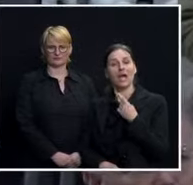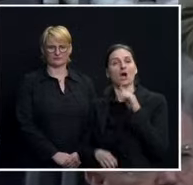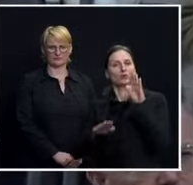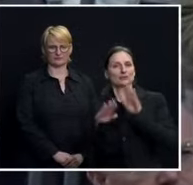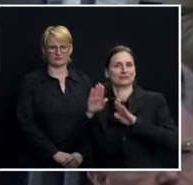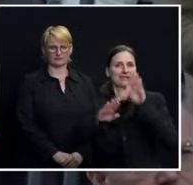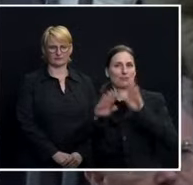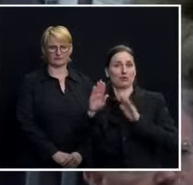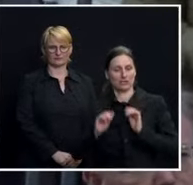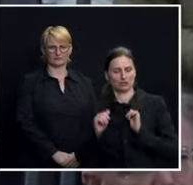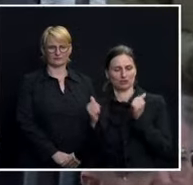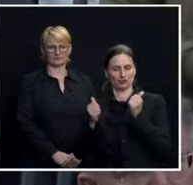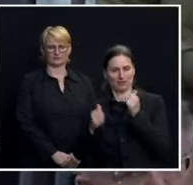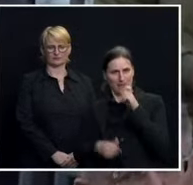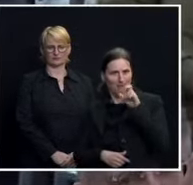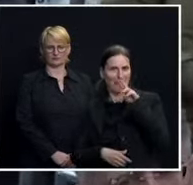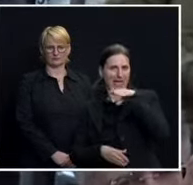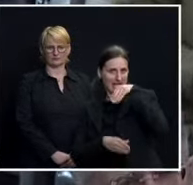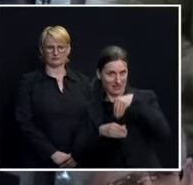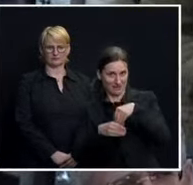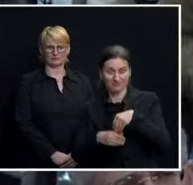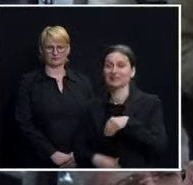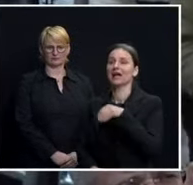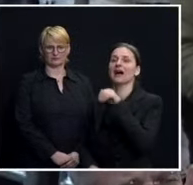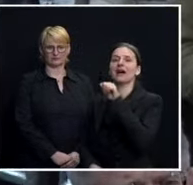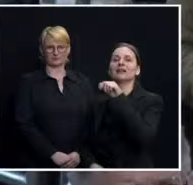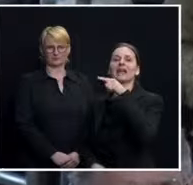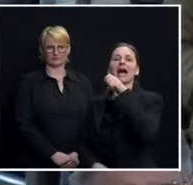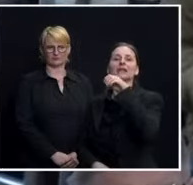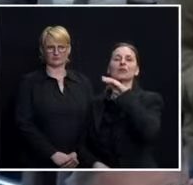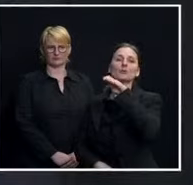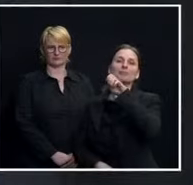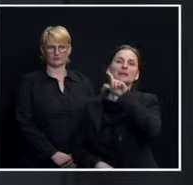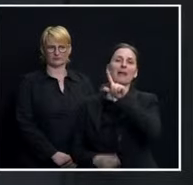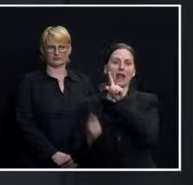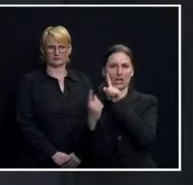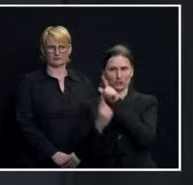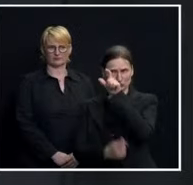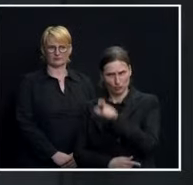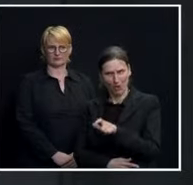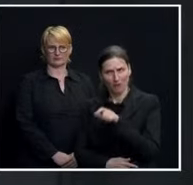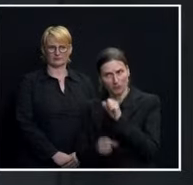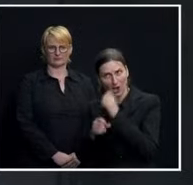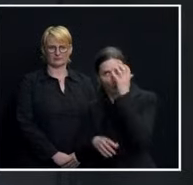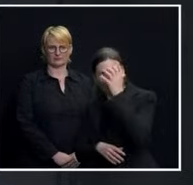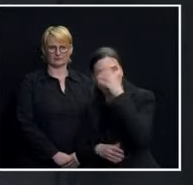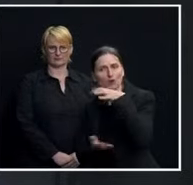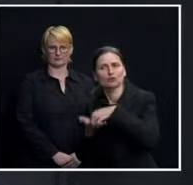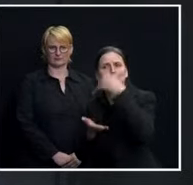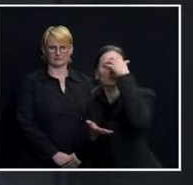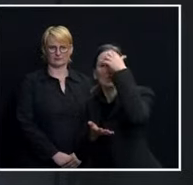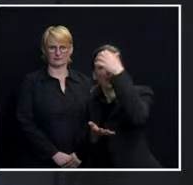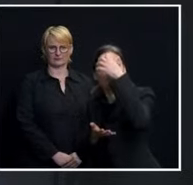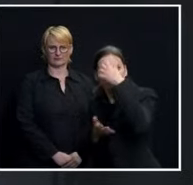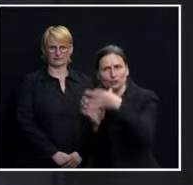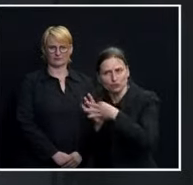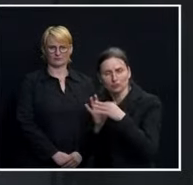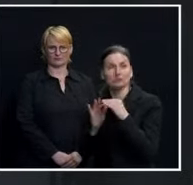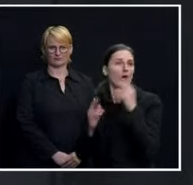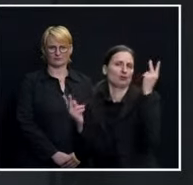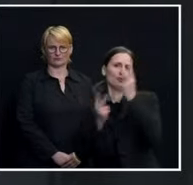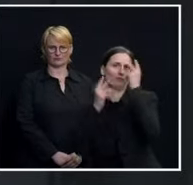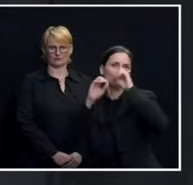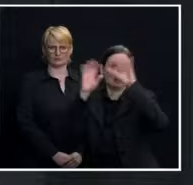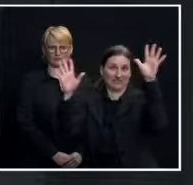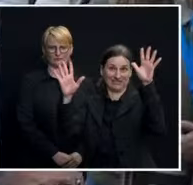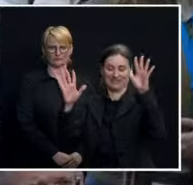demokratischen Lebens. Dann habe ich den Anton Biebel getroffen, dann habe ich ihn gefragt, könnte sich das vorstellen, die Stadt München mitgehen. Der hat auch sofort gesagt, ja. Und dann waren wir